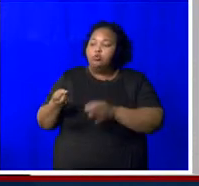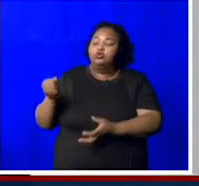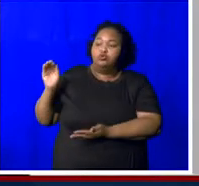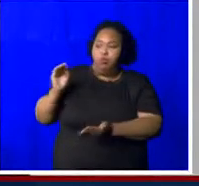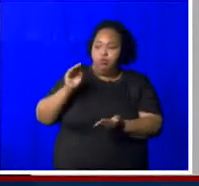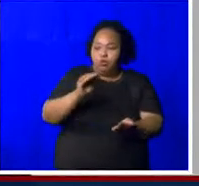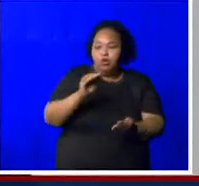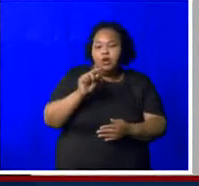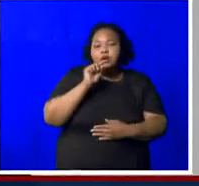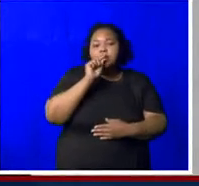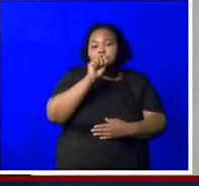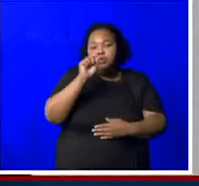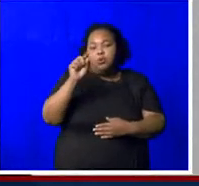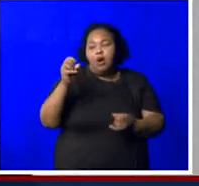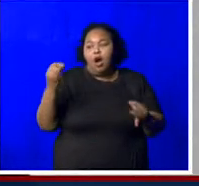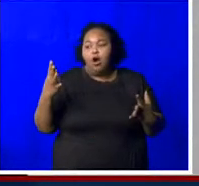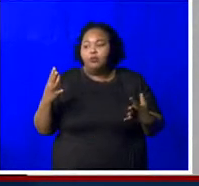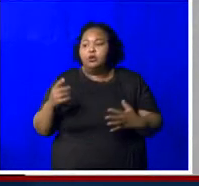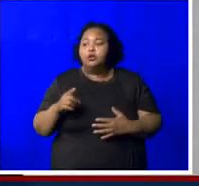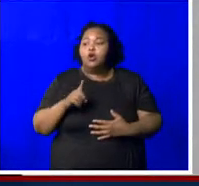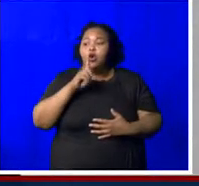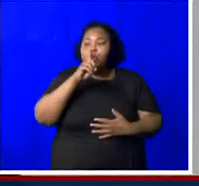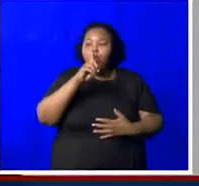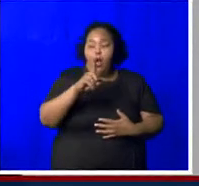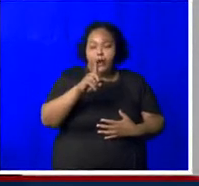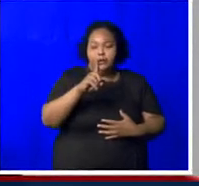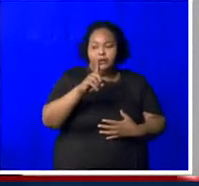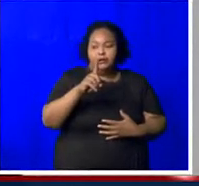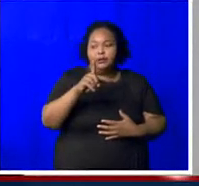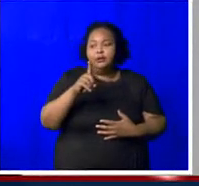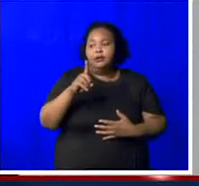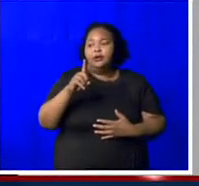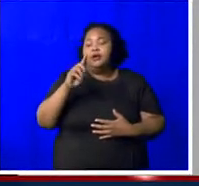bowulikhulu nemashumi lamane nakune